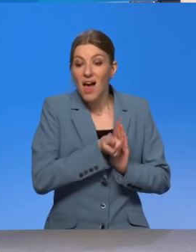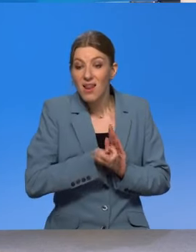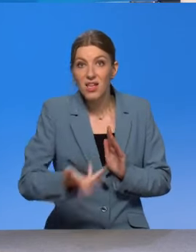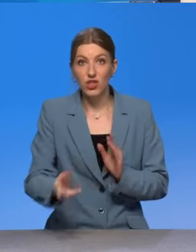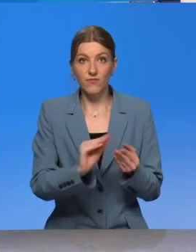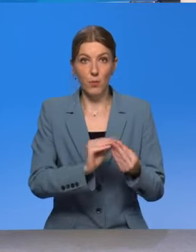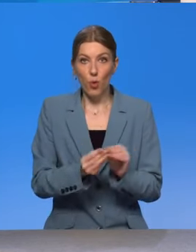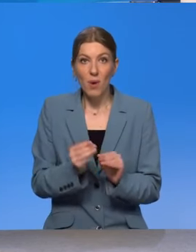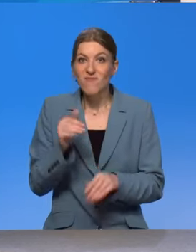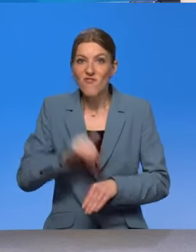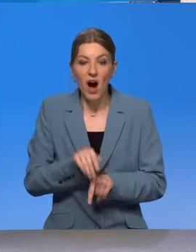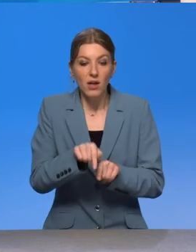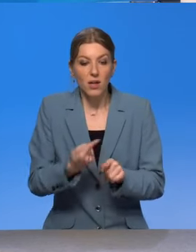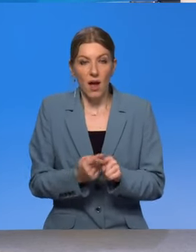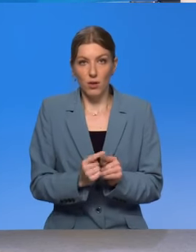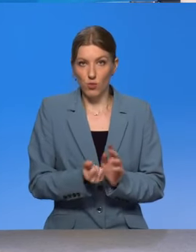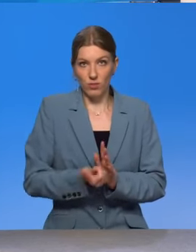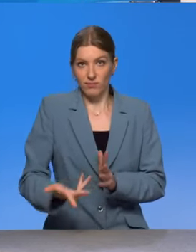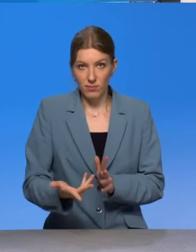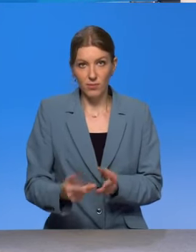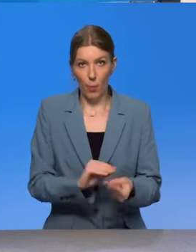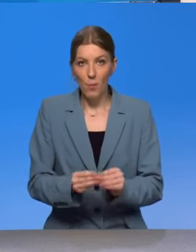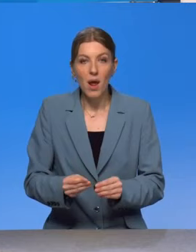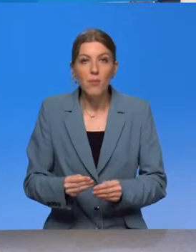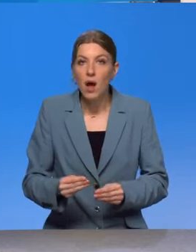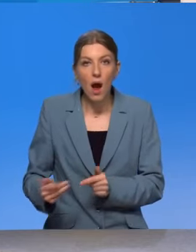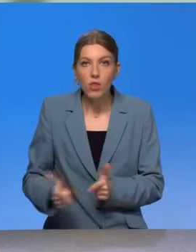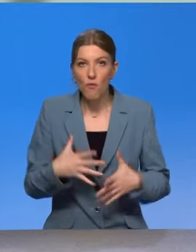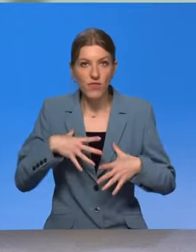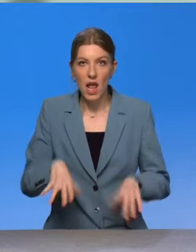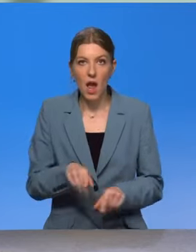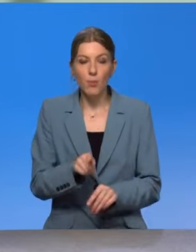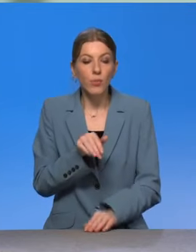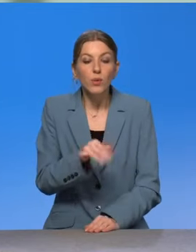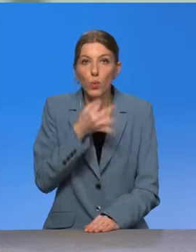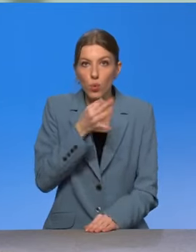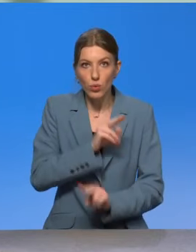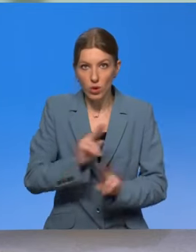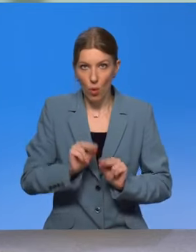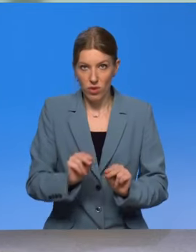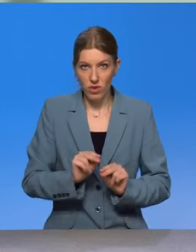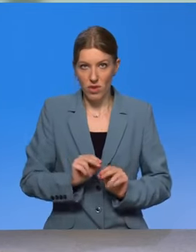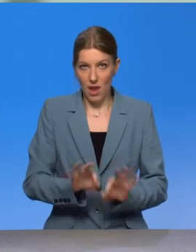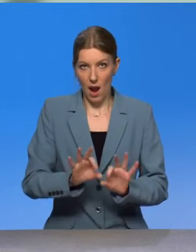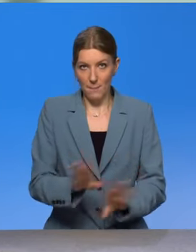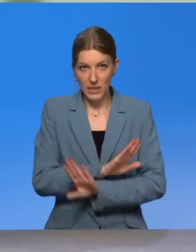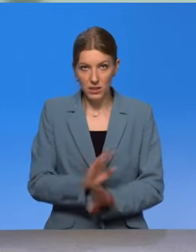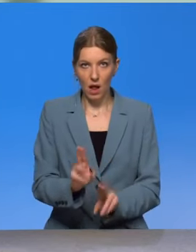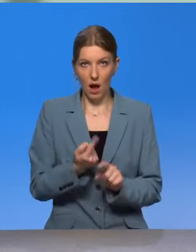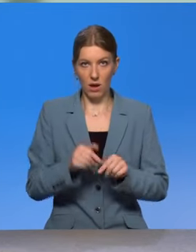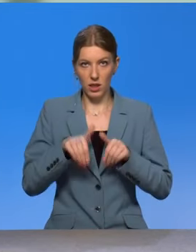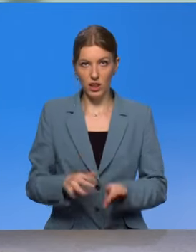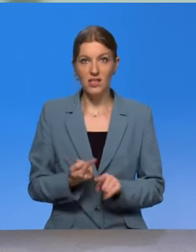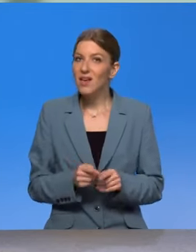принципе, которому ему не объясняли, как решать. И, соответственно, это, опять-таки, срабатывает не на